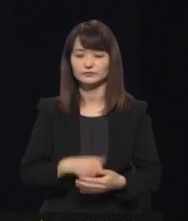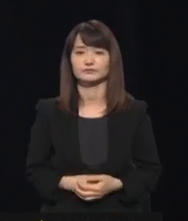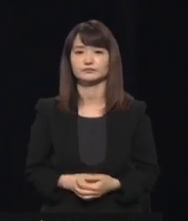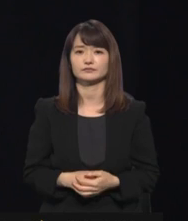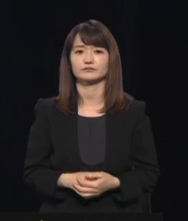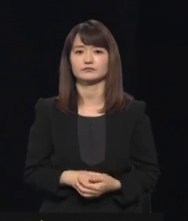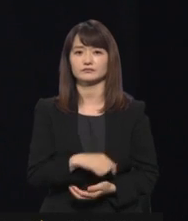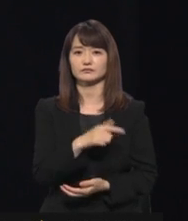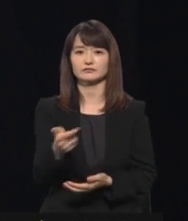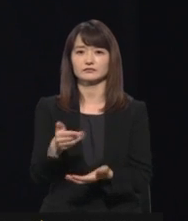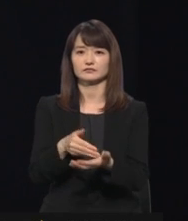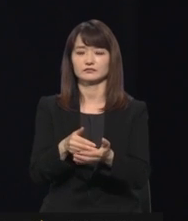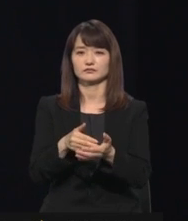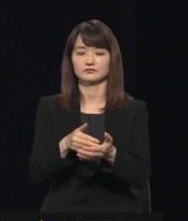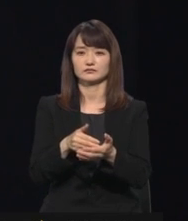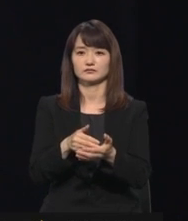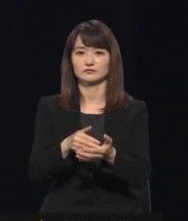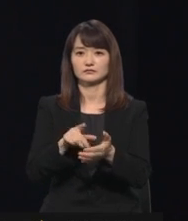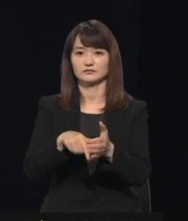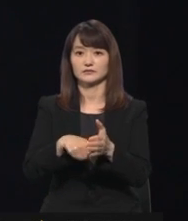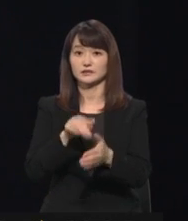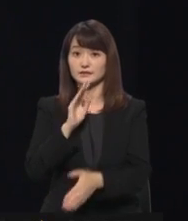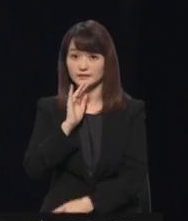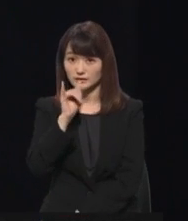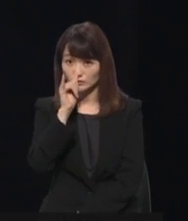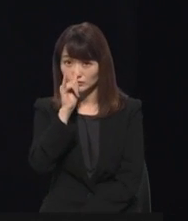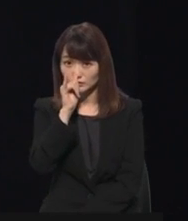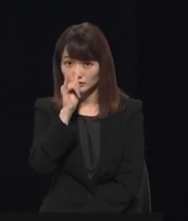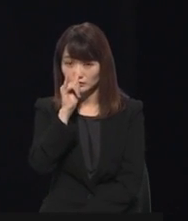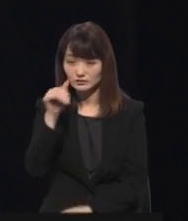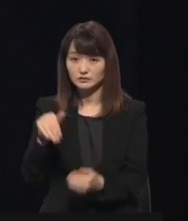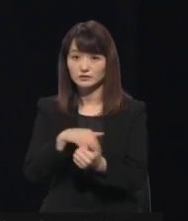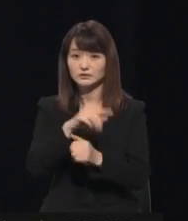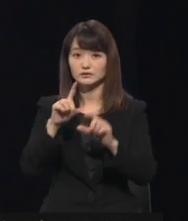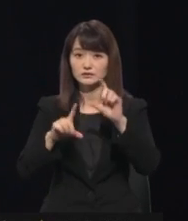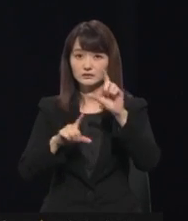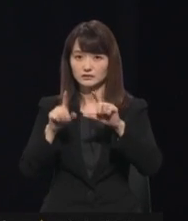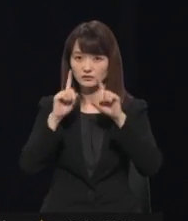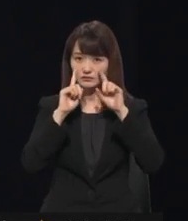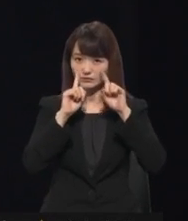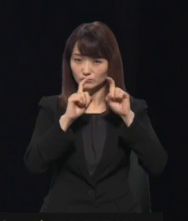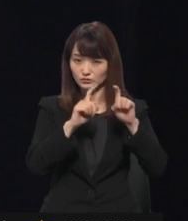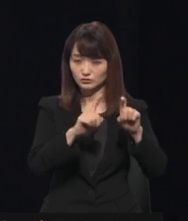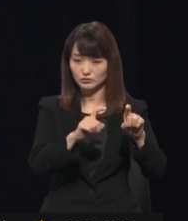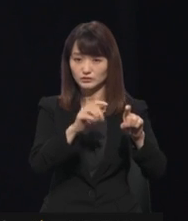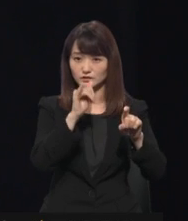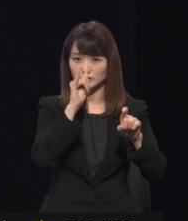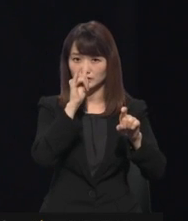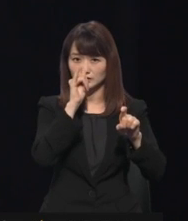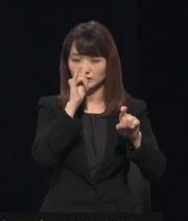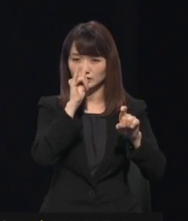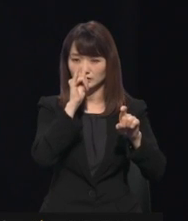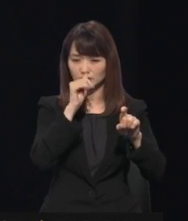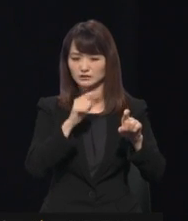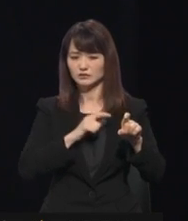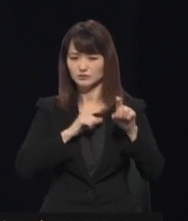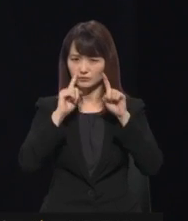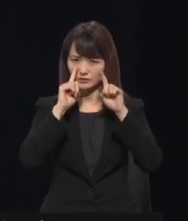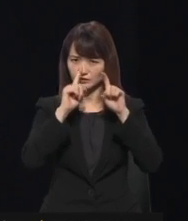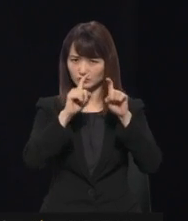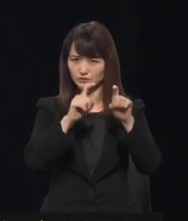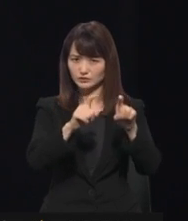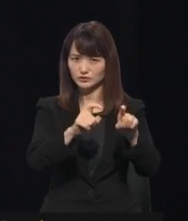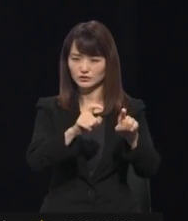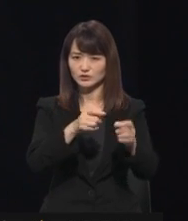리포트에서는 그게 사실일 수도 있다 라는 정황에 의혹이 담긴 거뜬 합리적 의심 할 수 있는 내용들을 좀